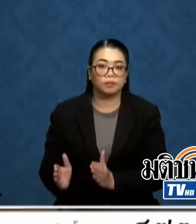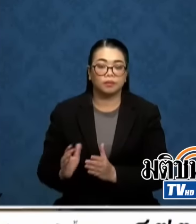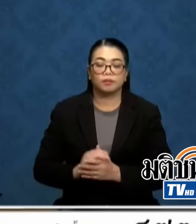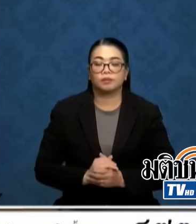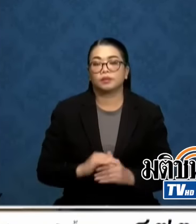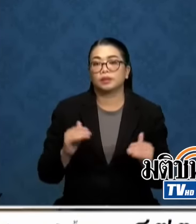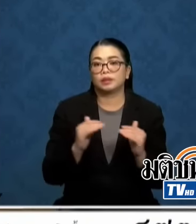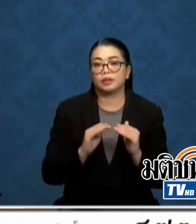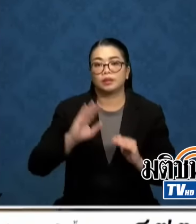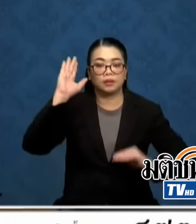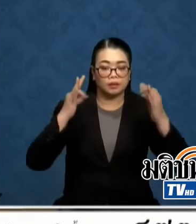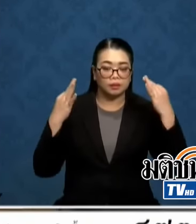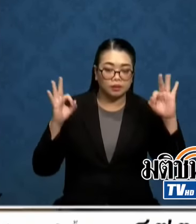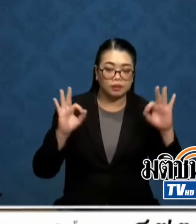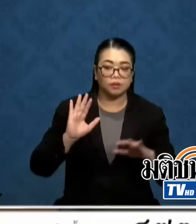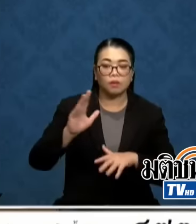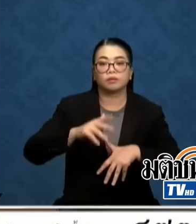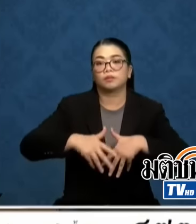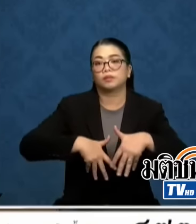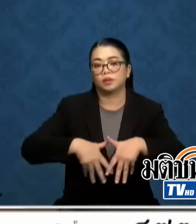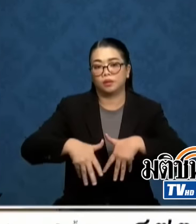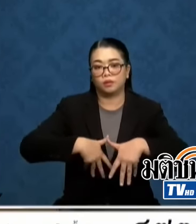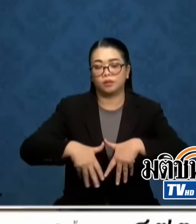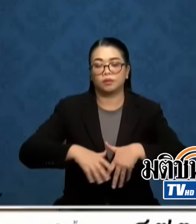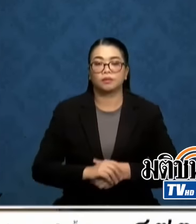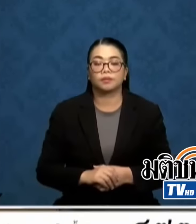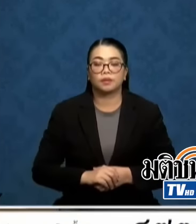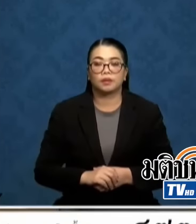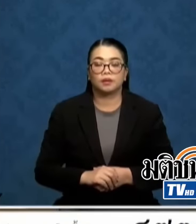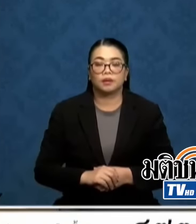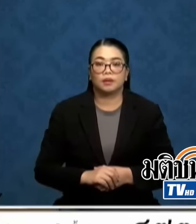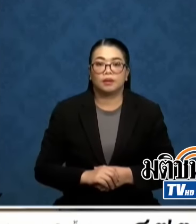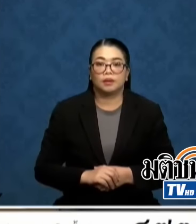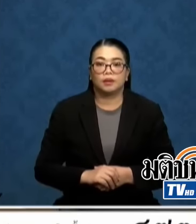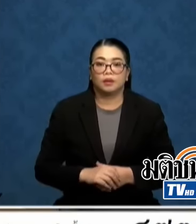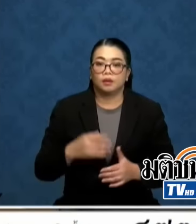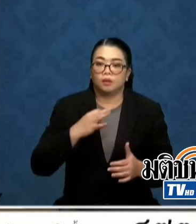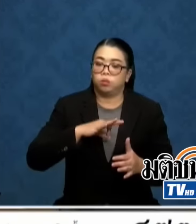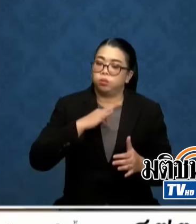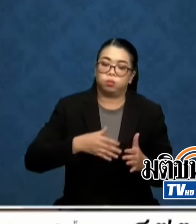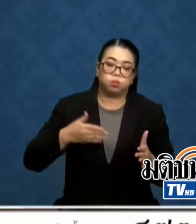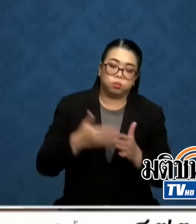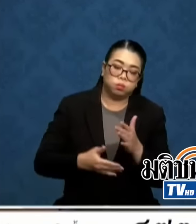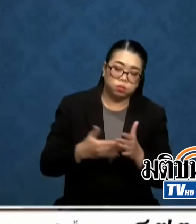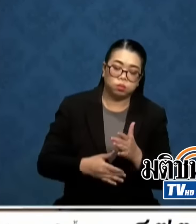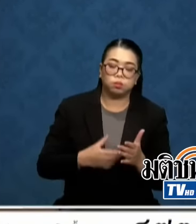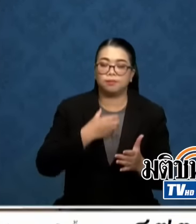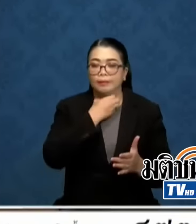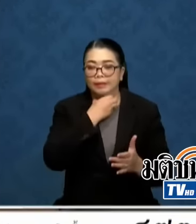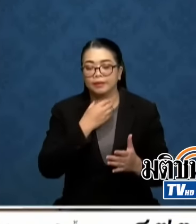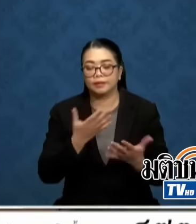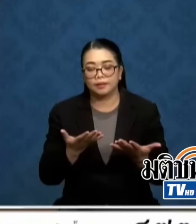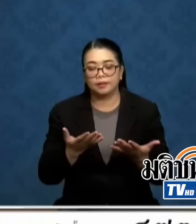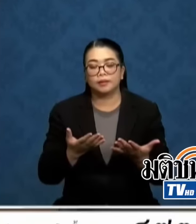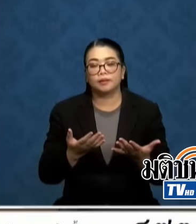และสิทธิเสรีภาพของประชาชนได้รับการรับรองและถูกจำกัดเพียงเท่าที่จำเป็น